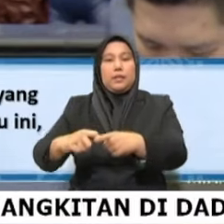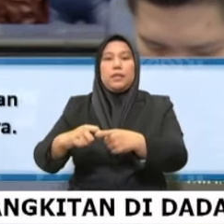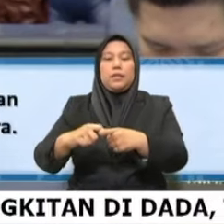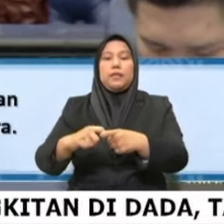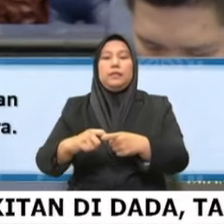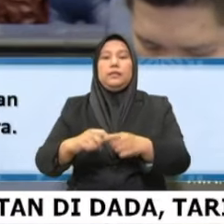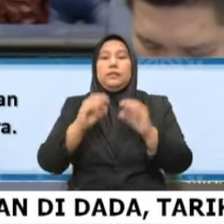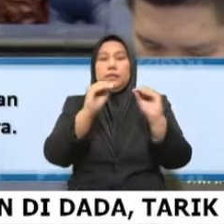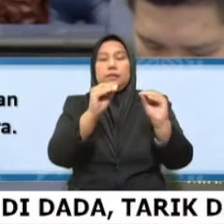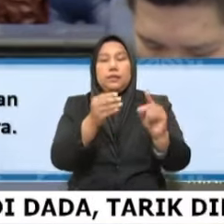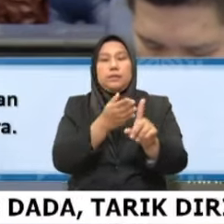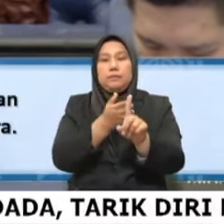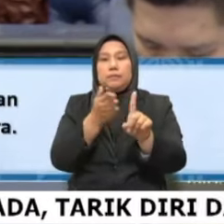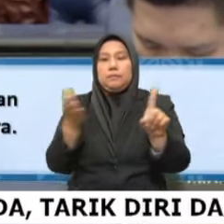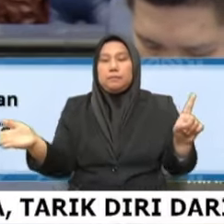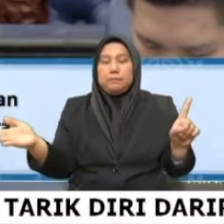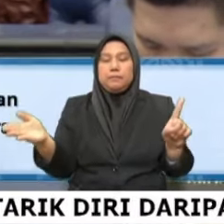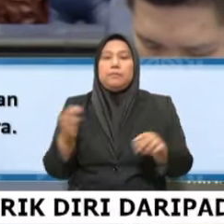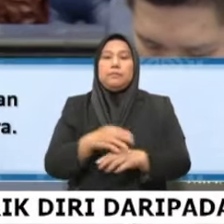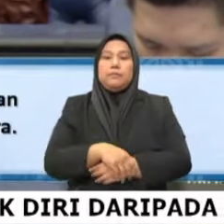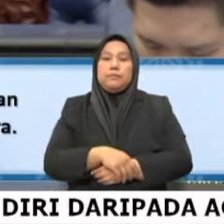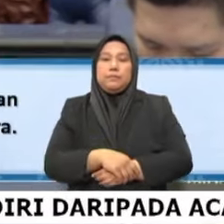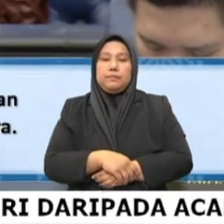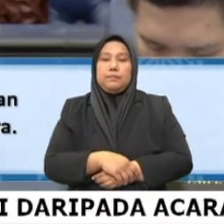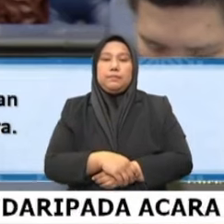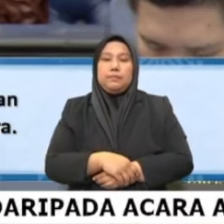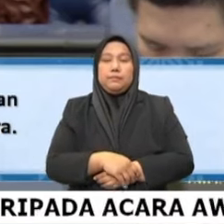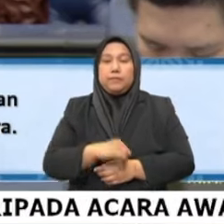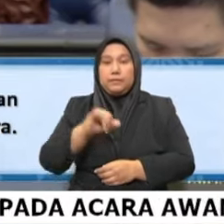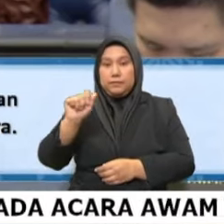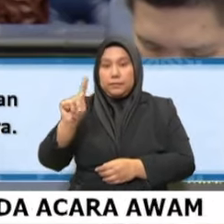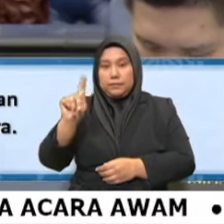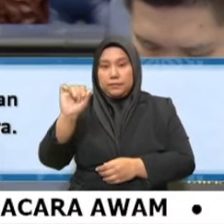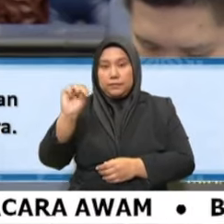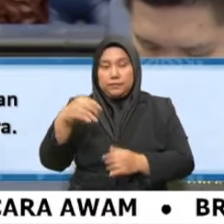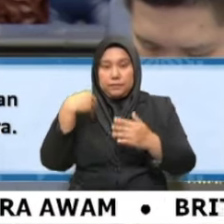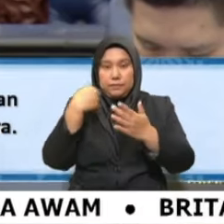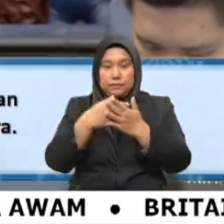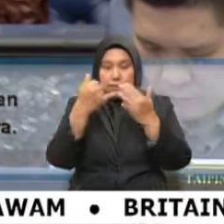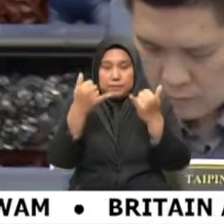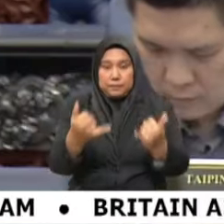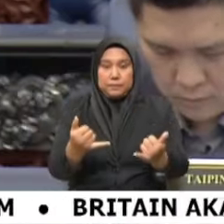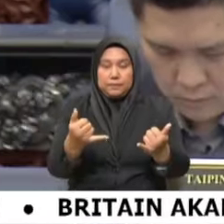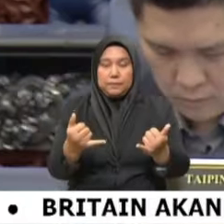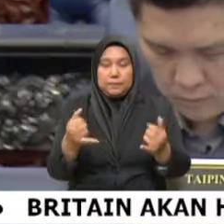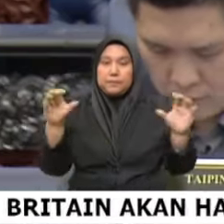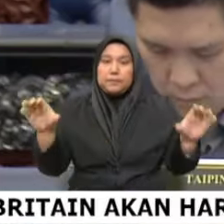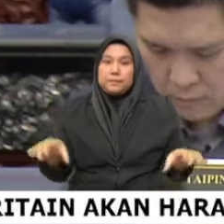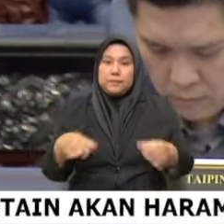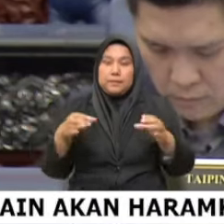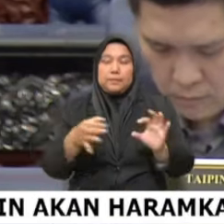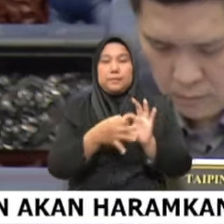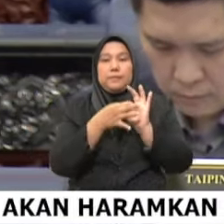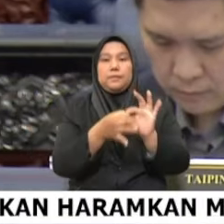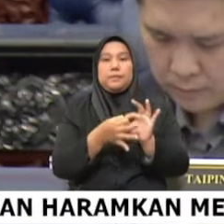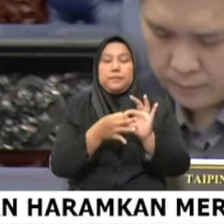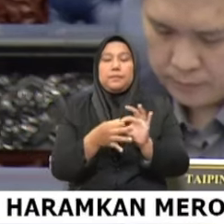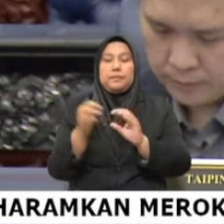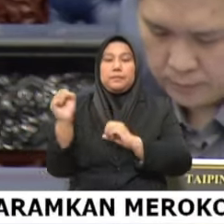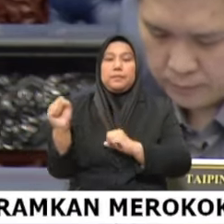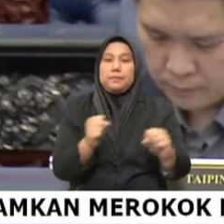ekstremis yang berpaksikan agama. Dalam hal ini, JAKIM sehingga hari ini secara konsisten melaksanakan kolaborasi